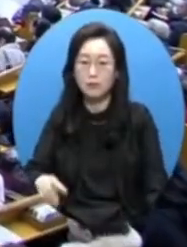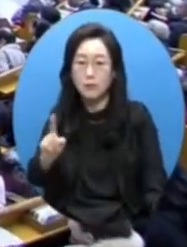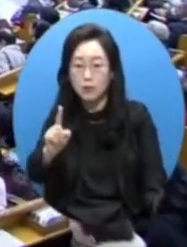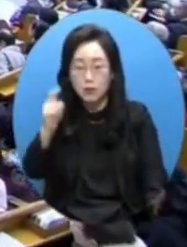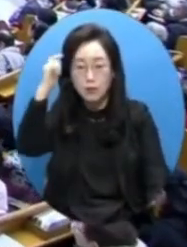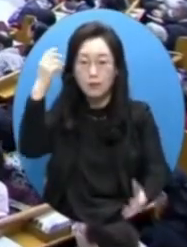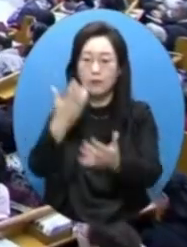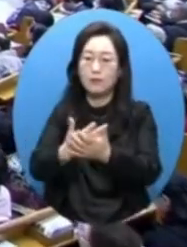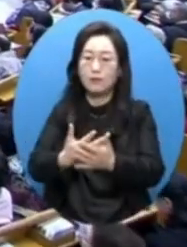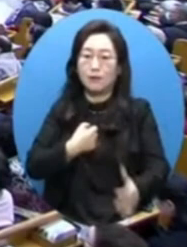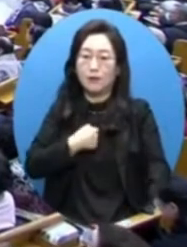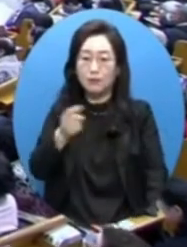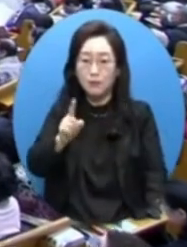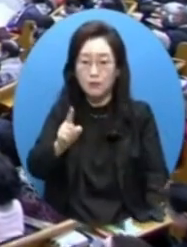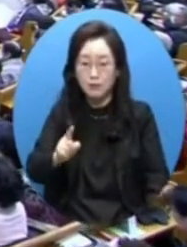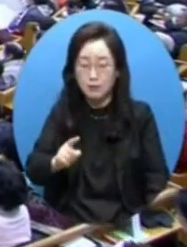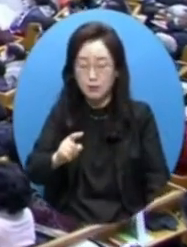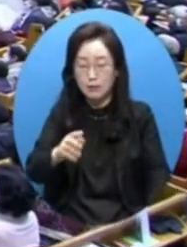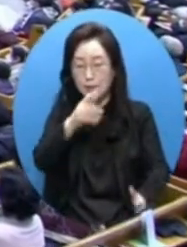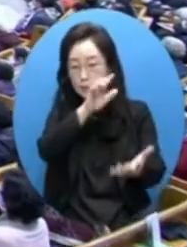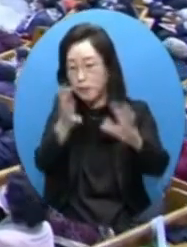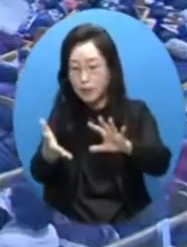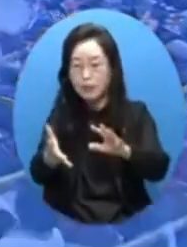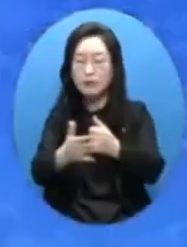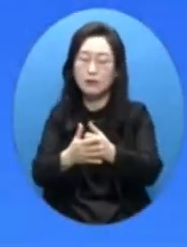패배로 양반이 확 무너져 버렸습니다